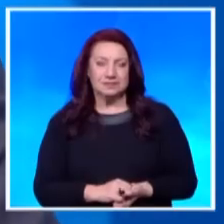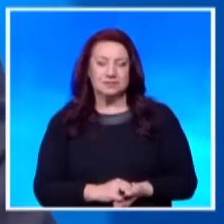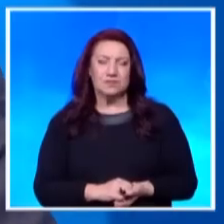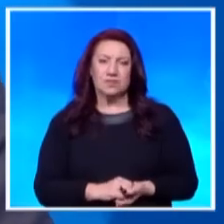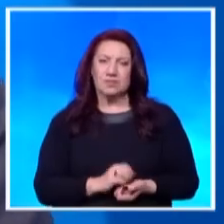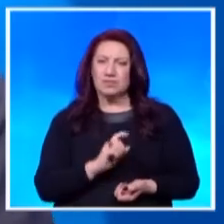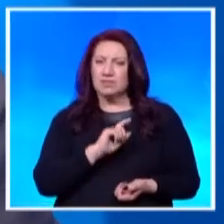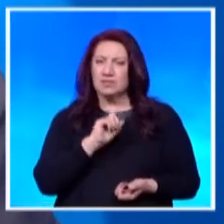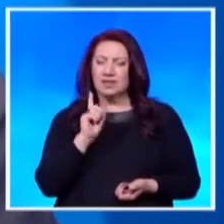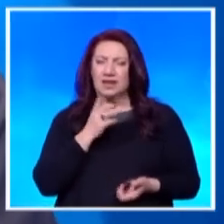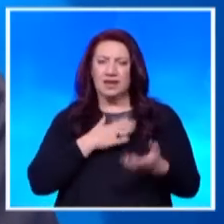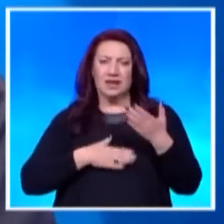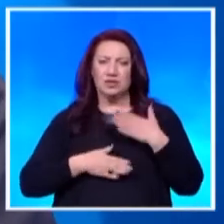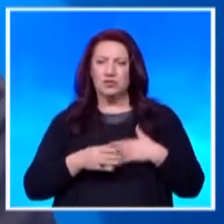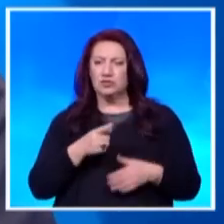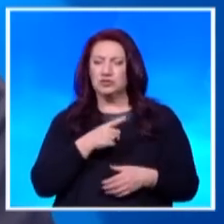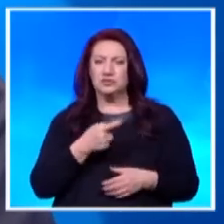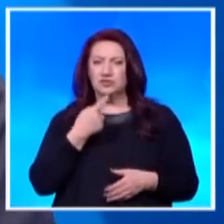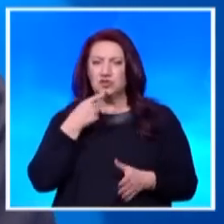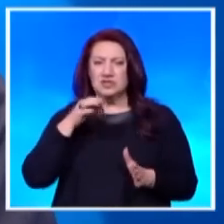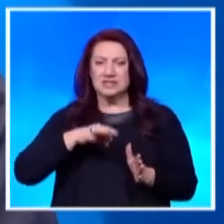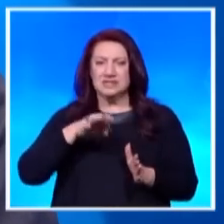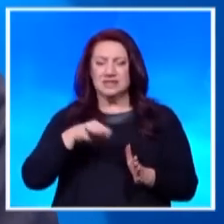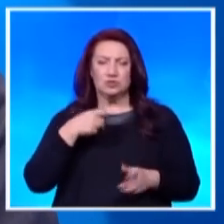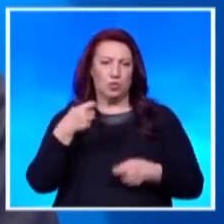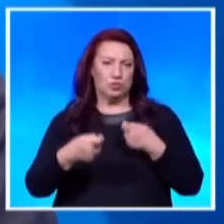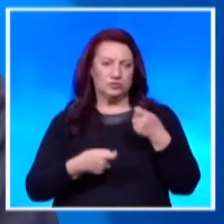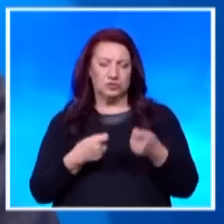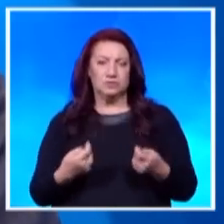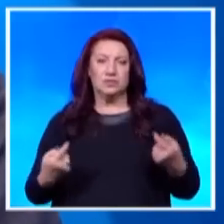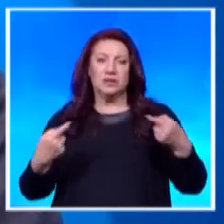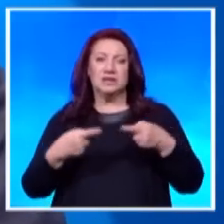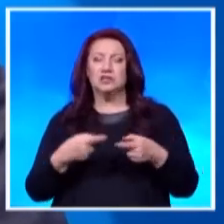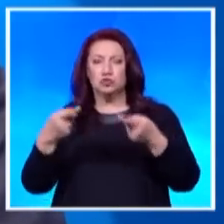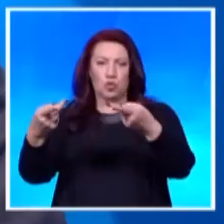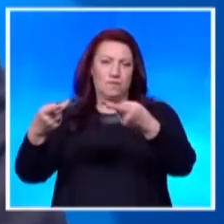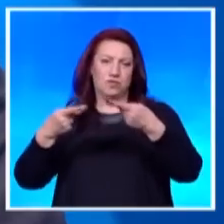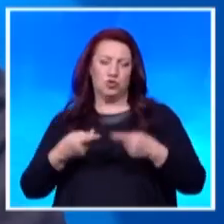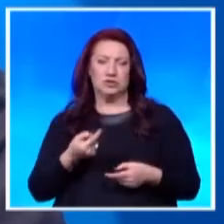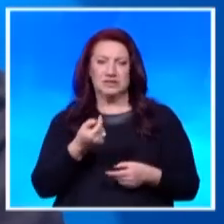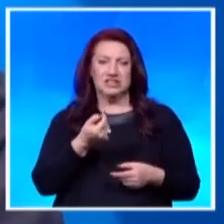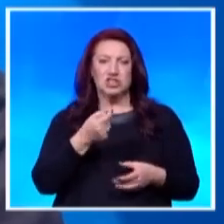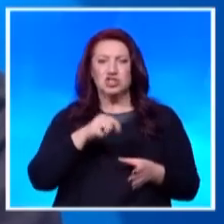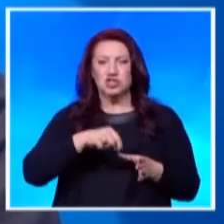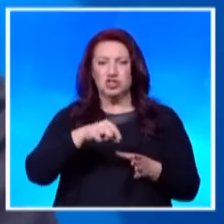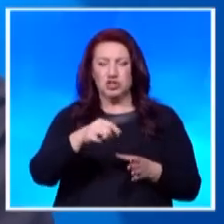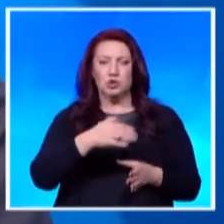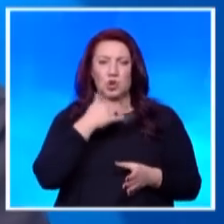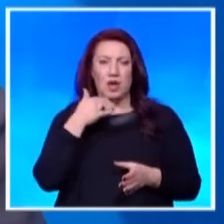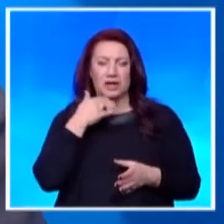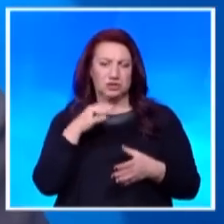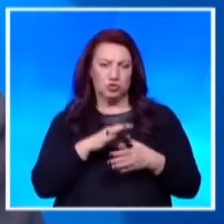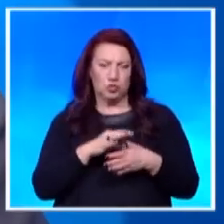Недоволство сред зърнопроизводителите и овцевъдите срещу вноса на жито и ягнешко. От двата сектора заплашват с блокиране